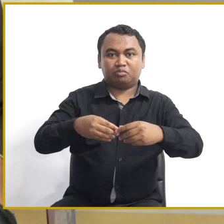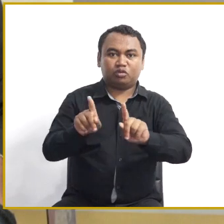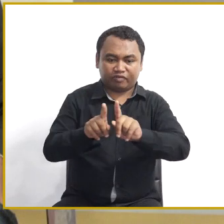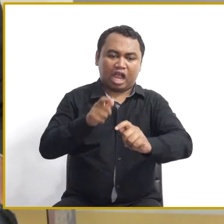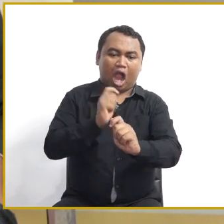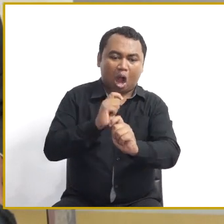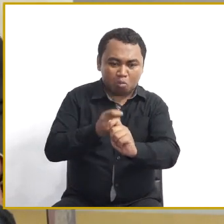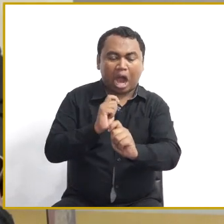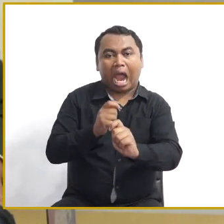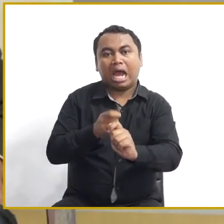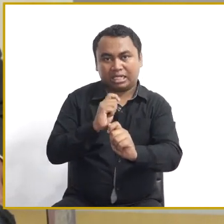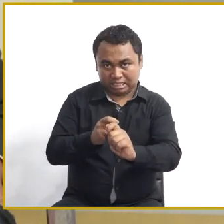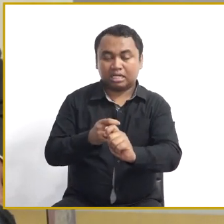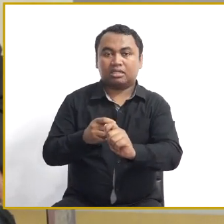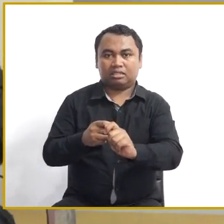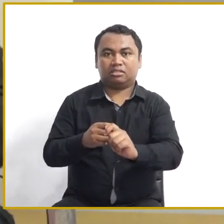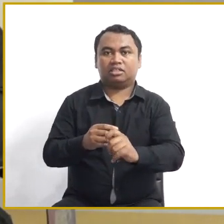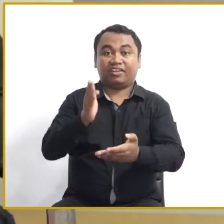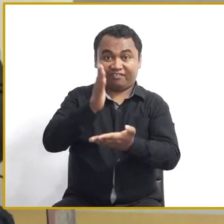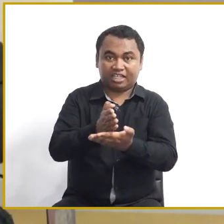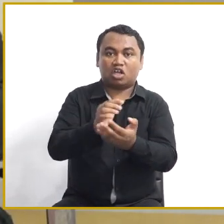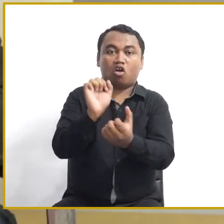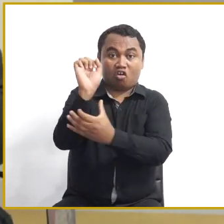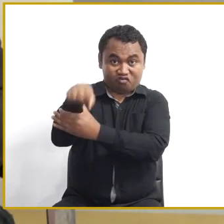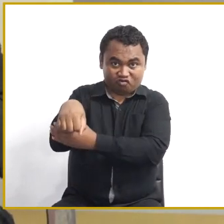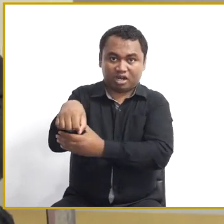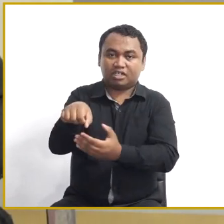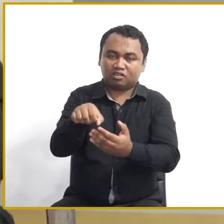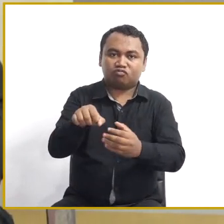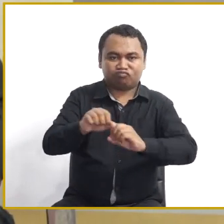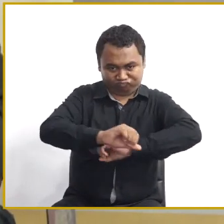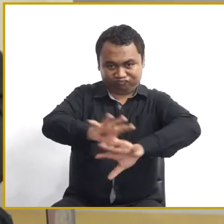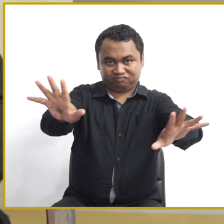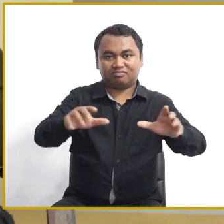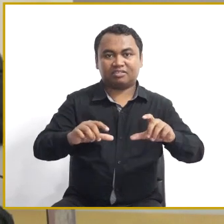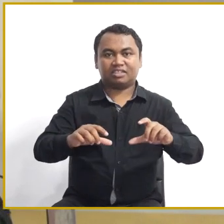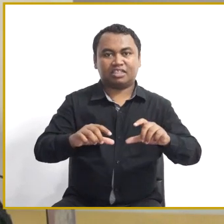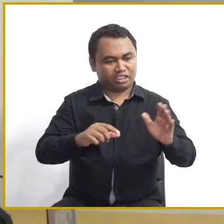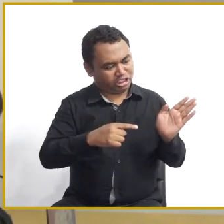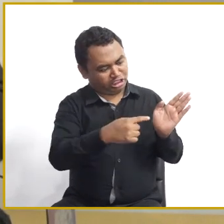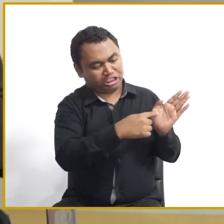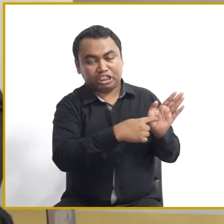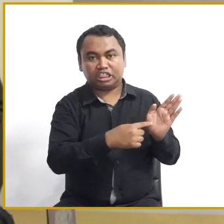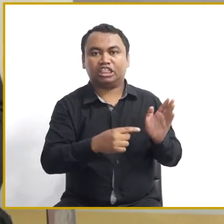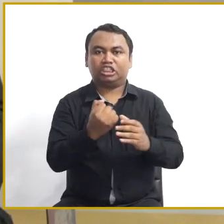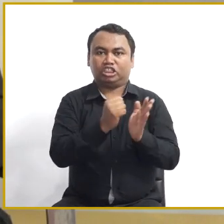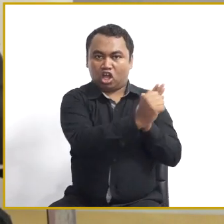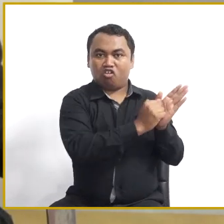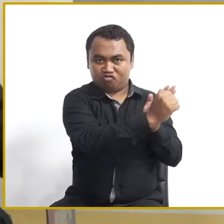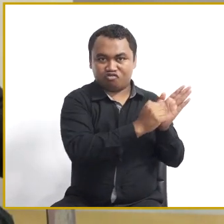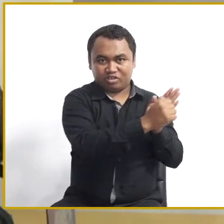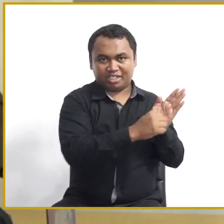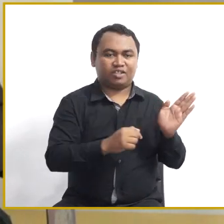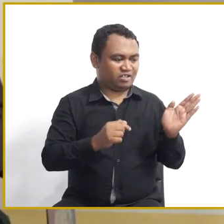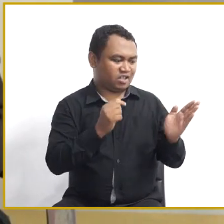oso sisrene. Tem voca le savon, tem amurona na cartão e metem em Madagascar, faz